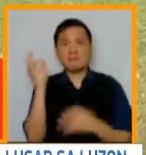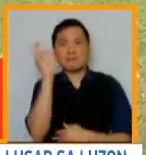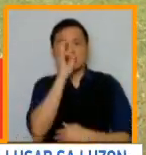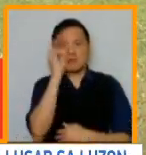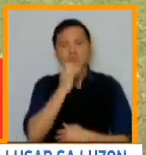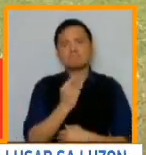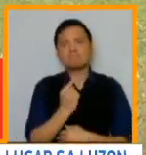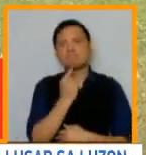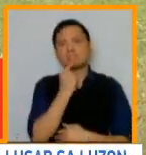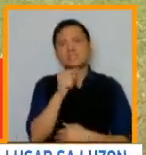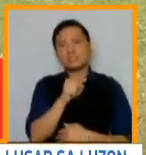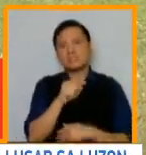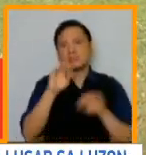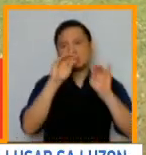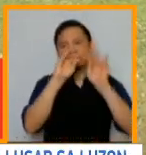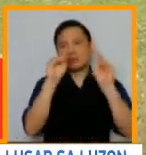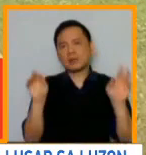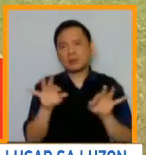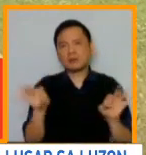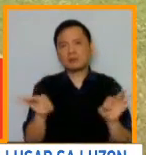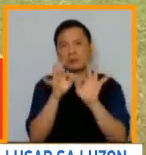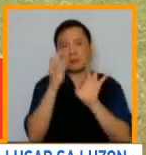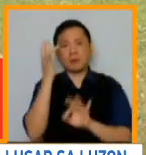lang ay napakarami na ng tao.